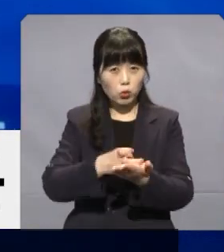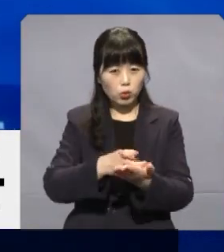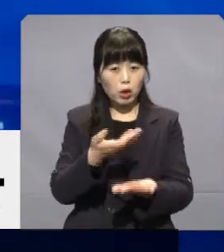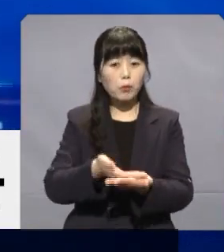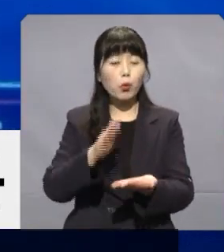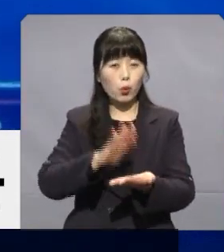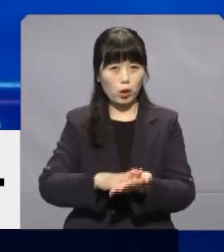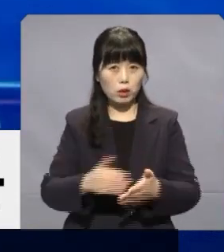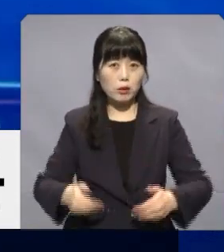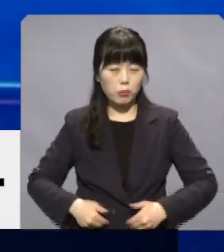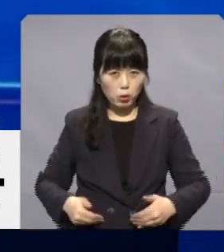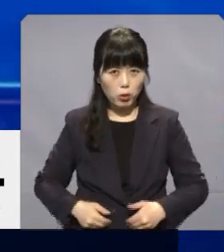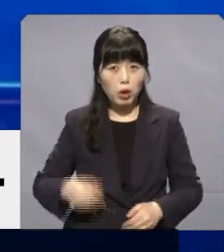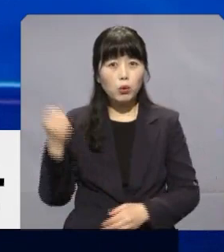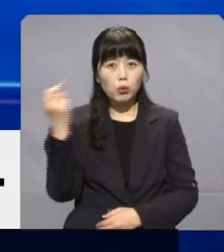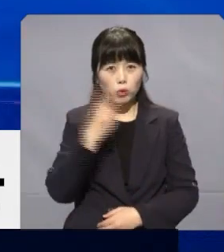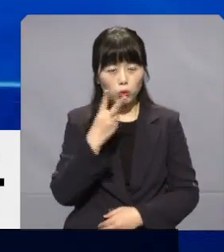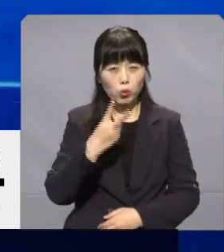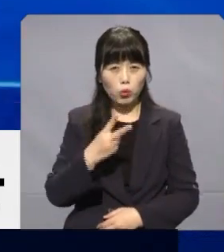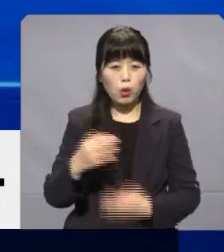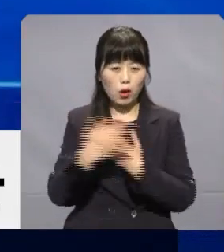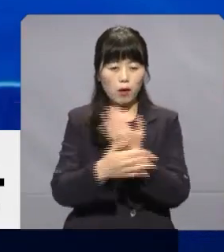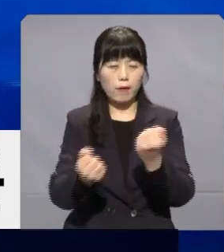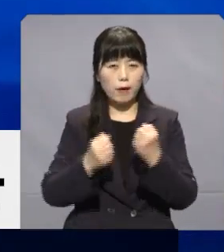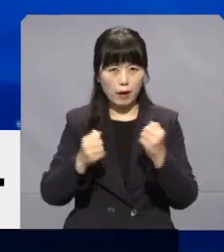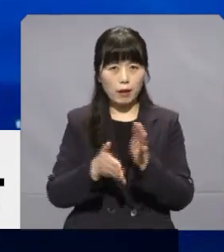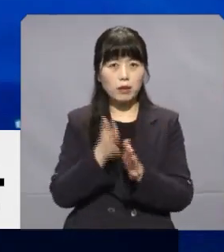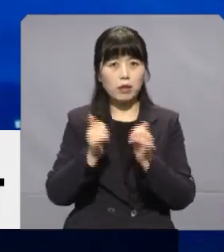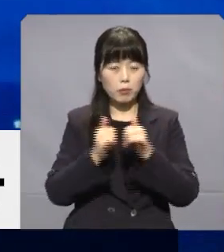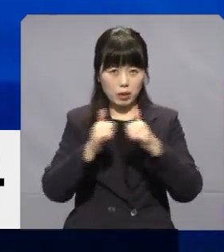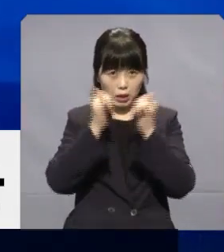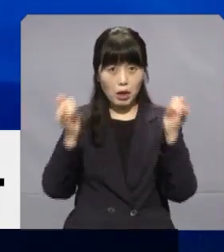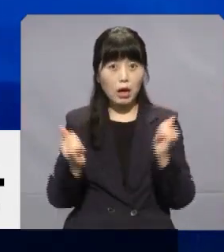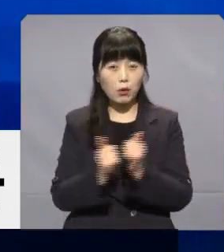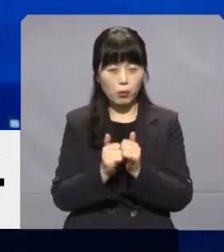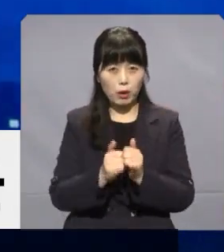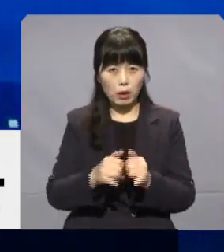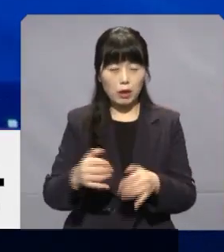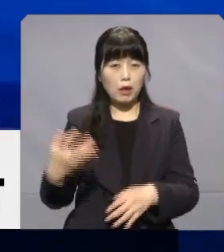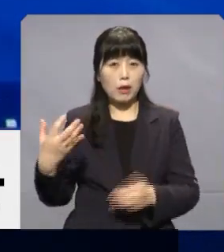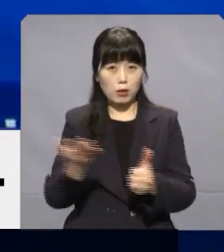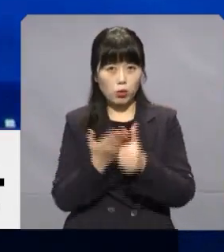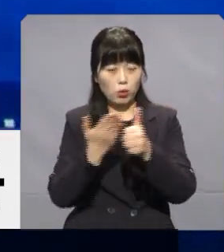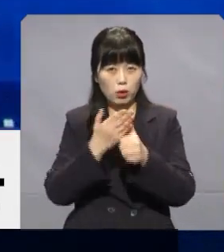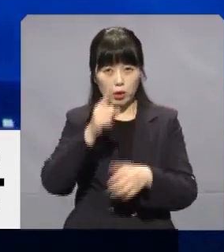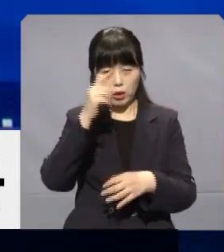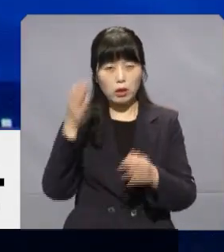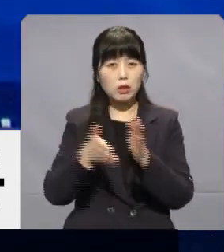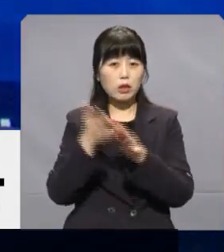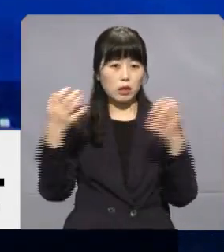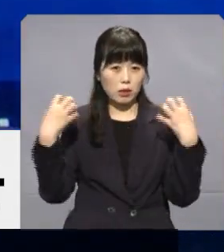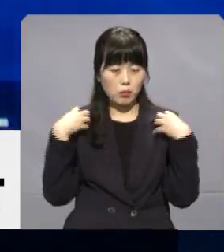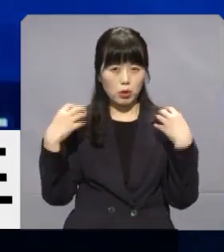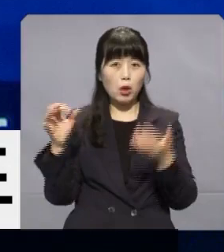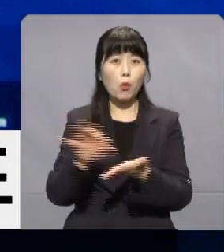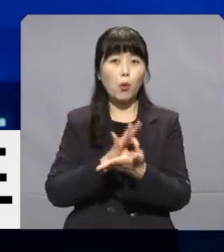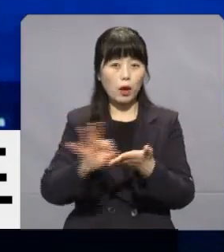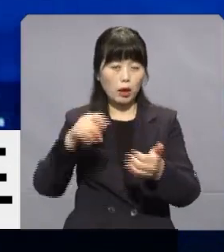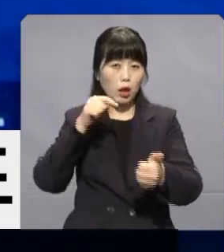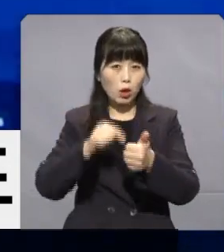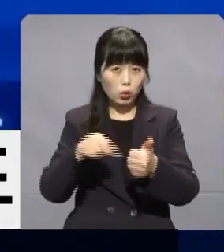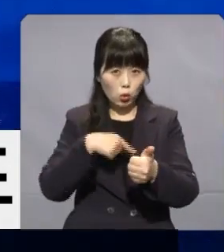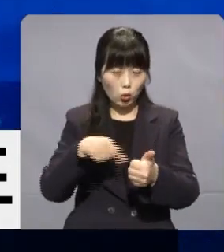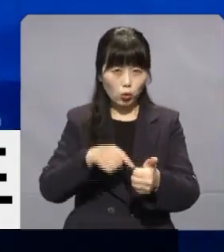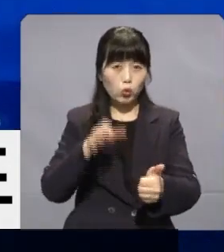규정을 보완해야 하거나 또는 뭐 건강한 시민사회를 육성해야 할 책임이 있는 정부가 모르고 있다면 회계 교육을 지원해야 하는게 아니야